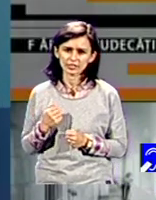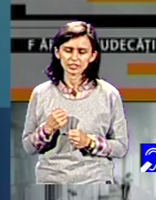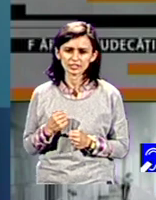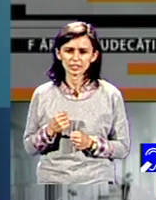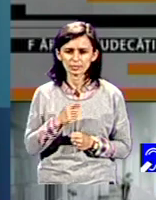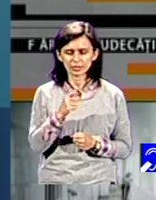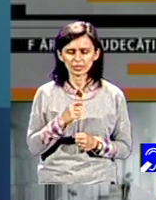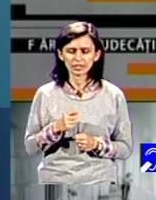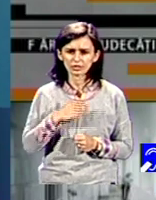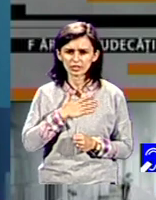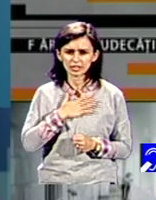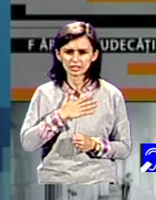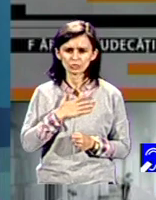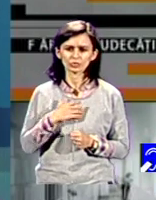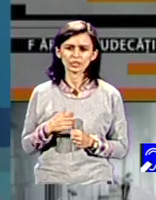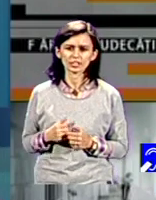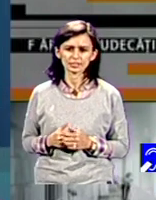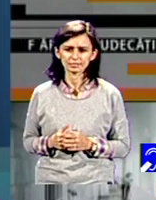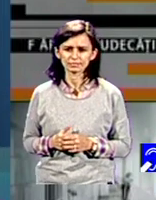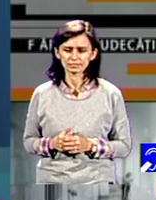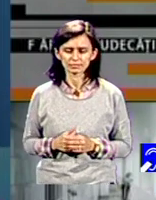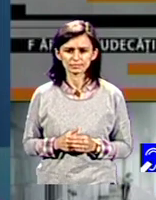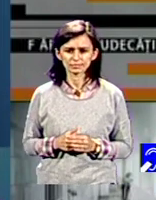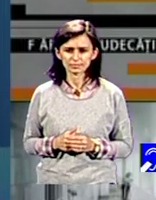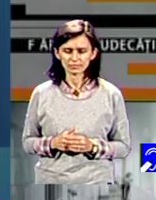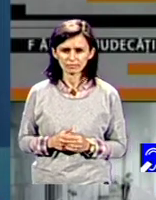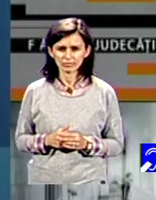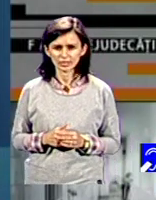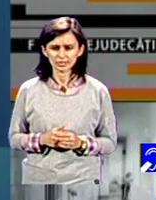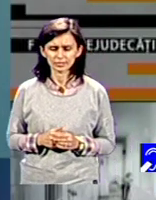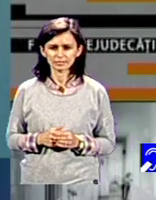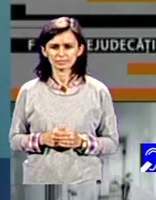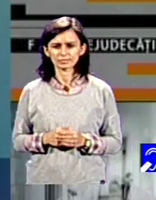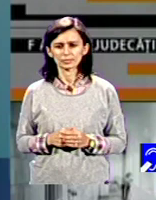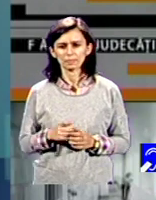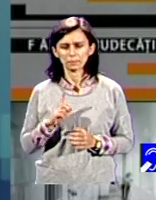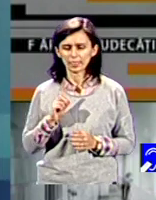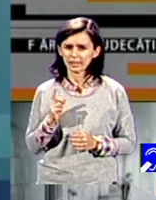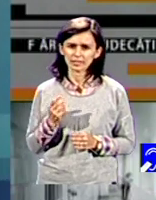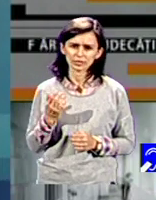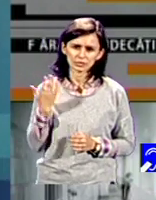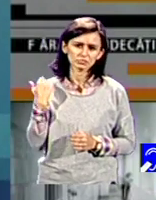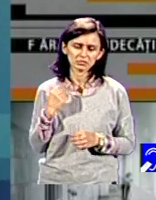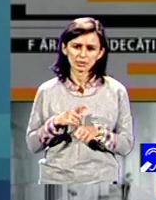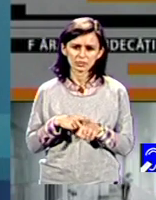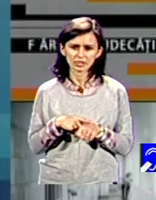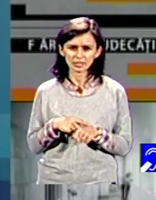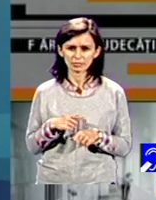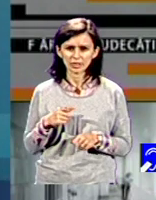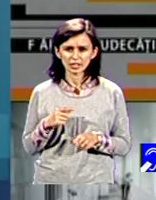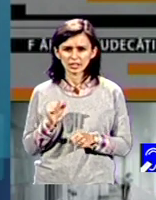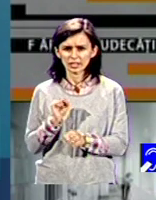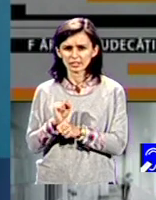timp la o scară mai mică să spunem dar de curând există o inițiativă mai mare pe de